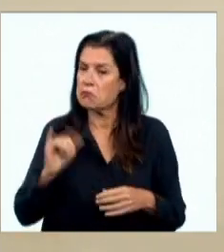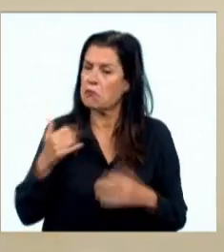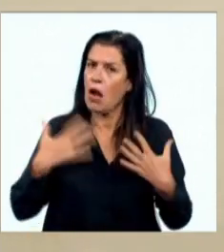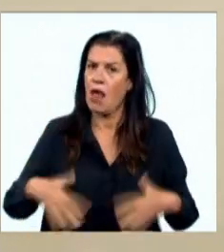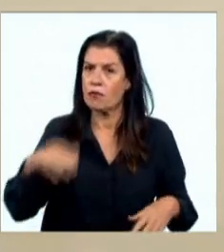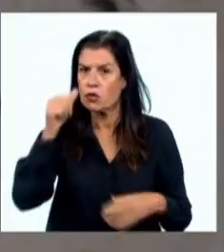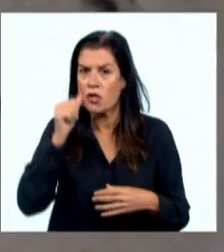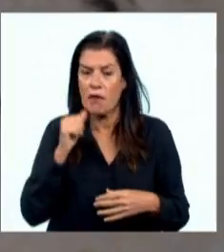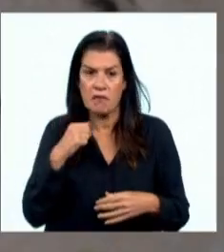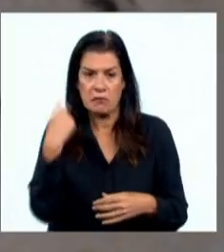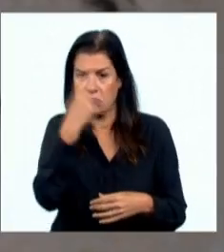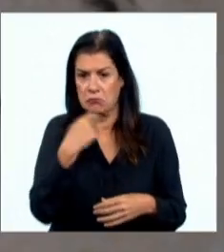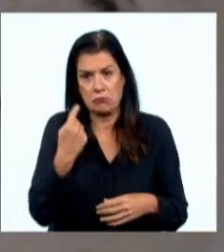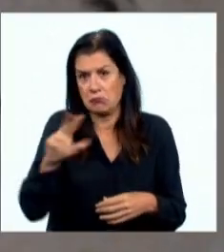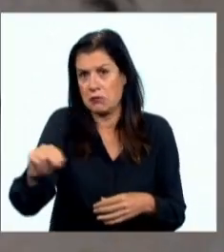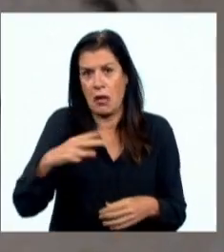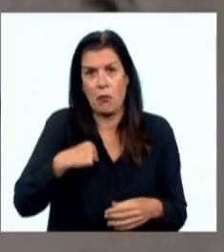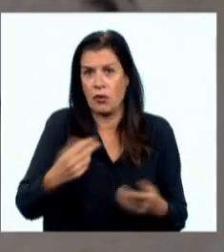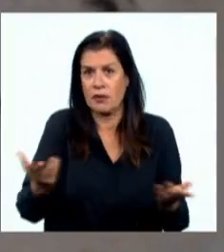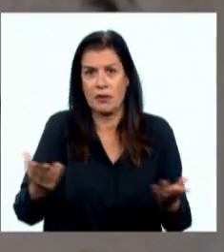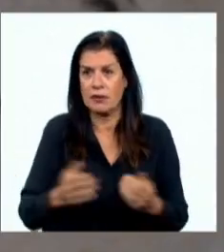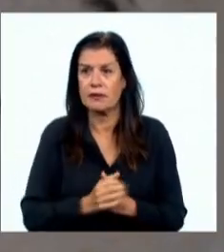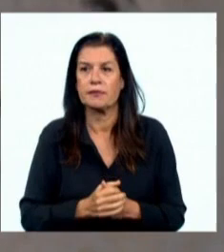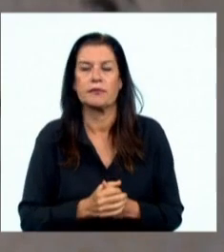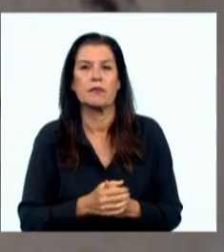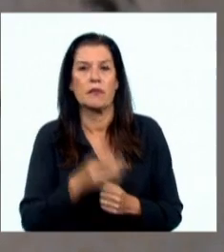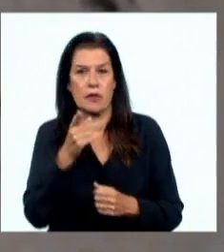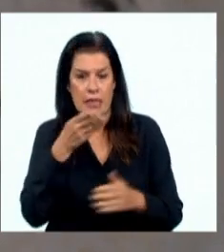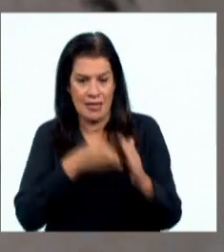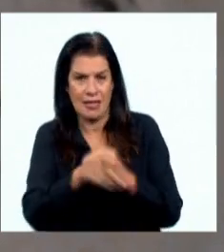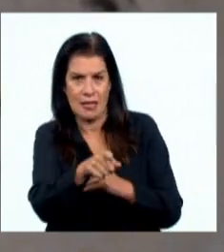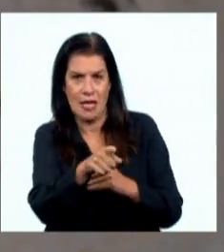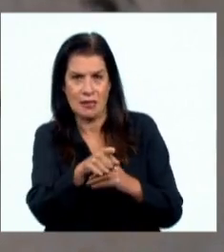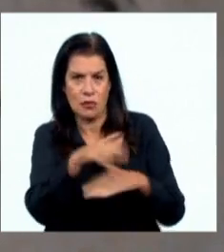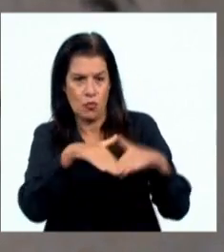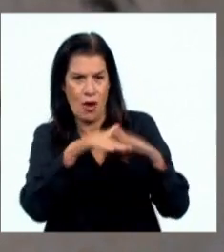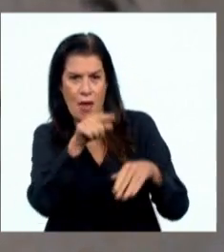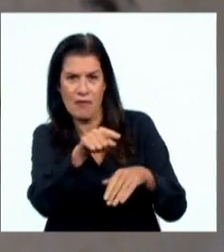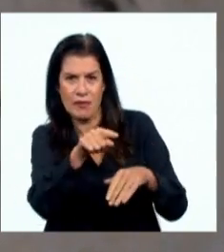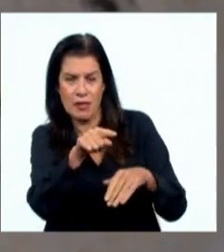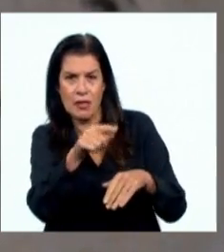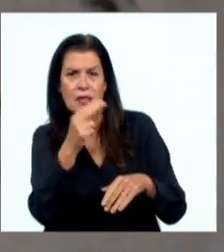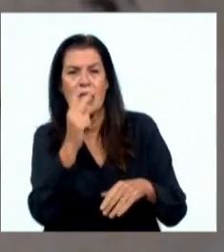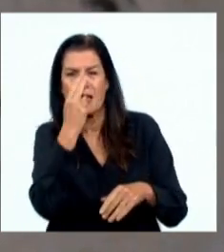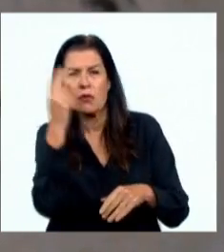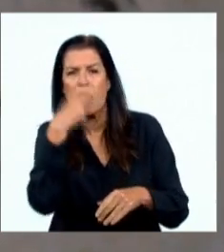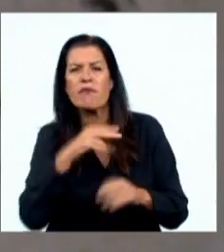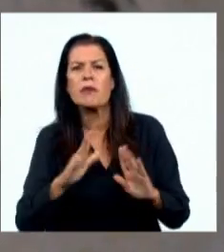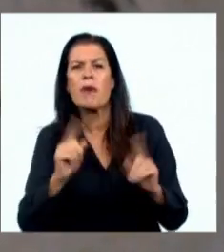כמוך. שם נכנסנו כבר לפתח עצמו של המבנה כדי לנסות להבין מה קורה בפנים. הייתה שם